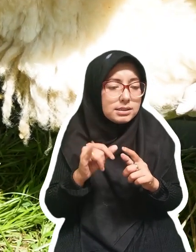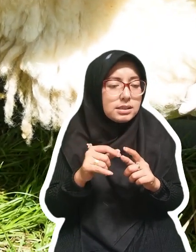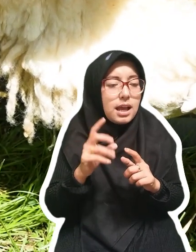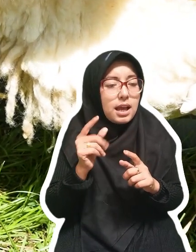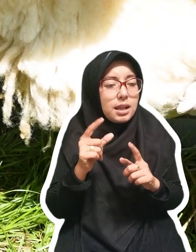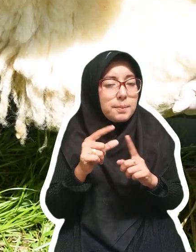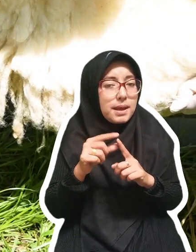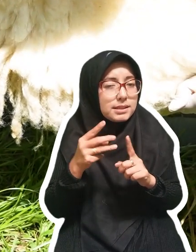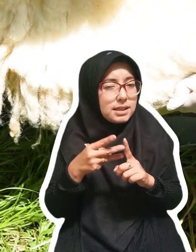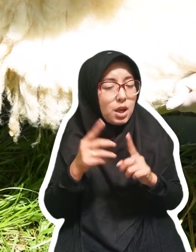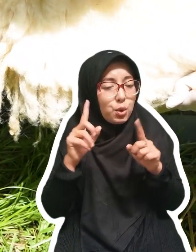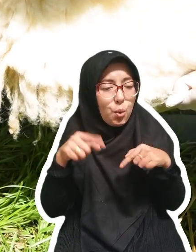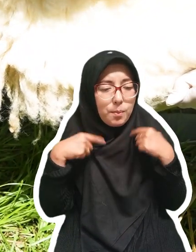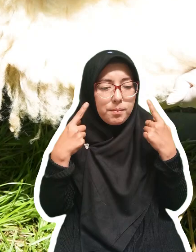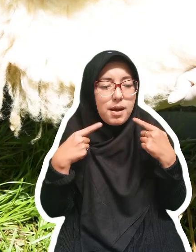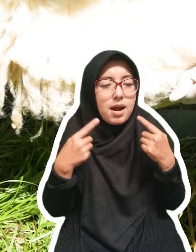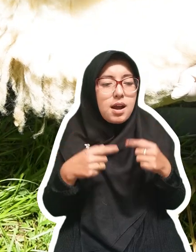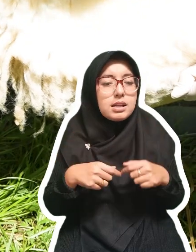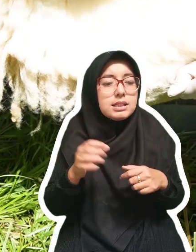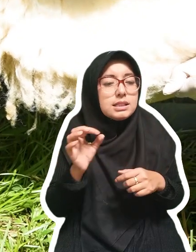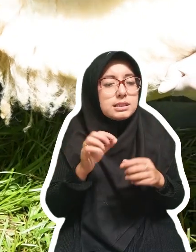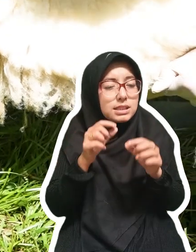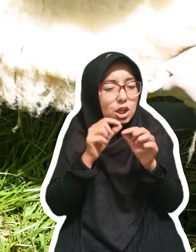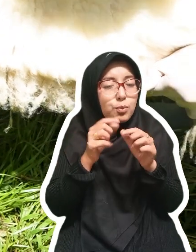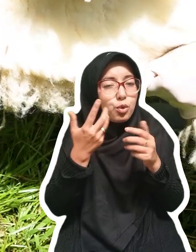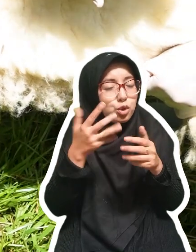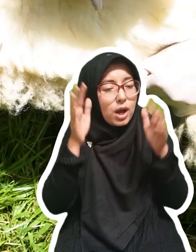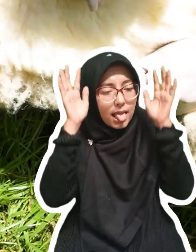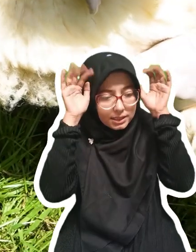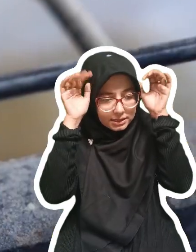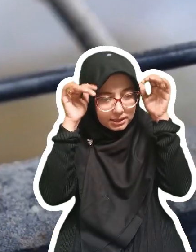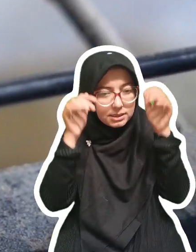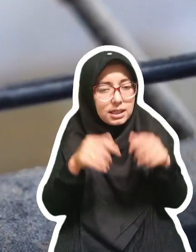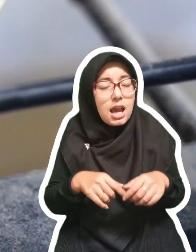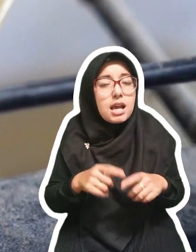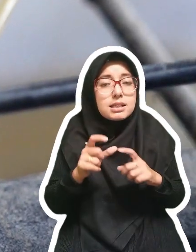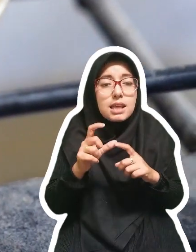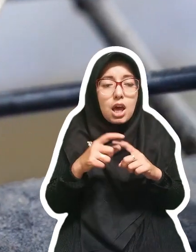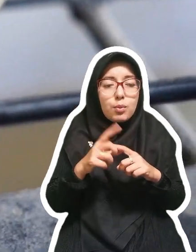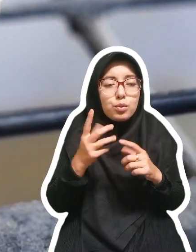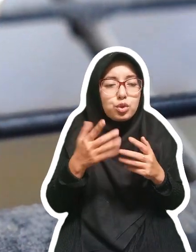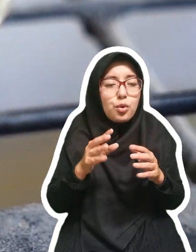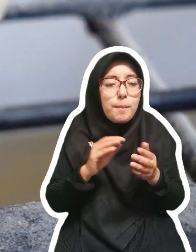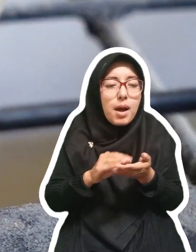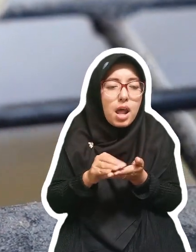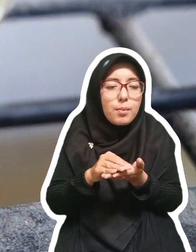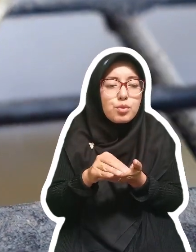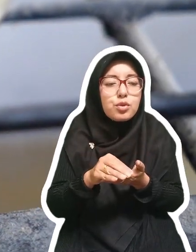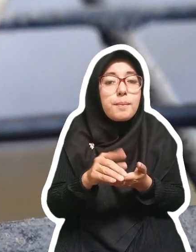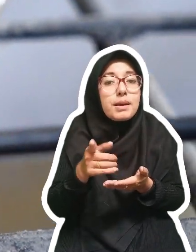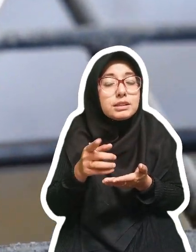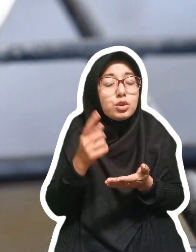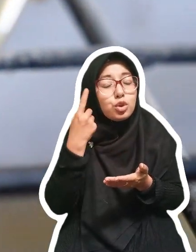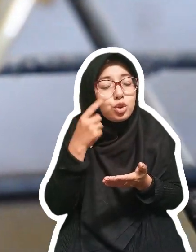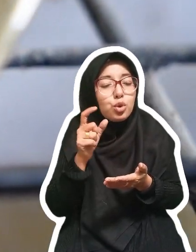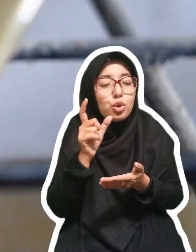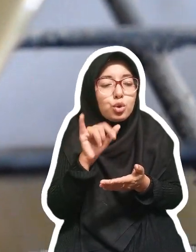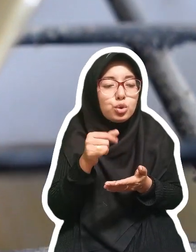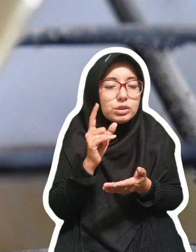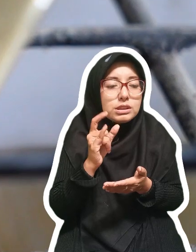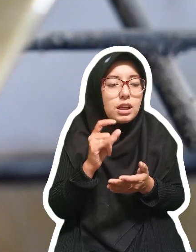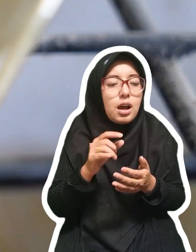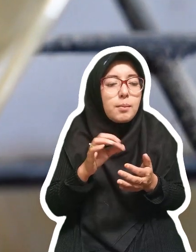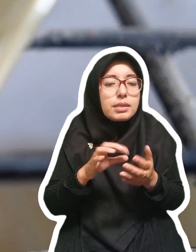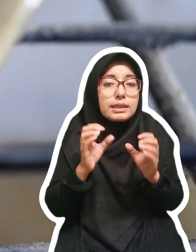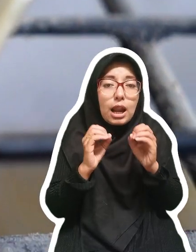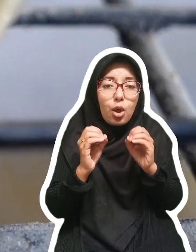domba untuk CFT, serum kelinci untuk CFT, serum marmot untuk CFT, mencit untuk uji biologis